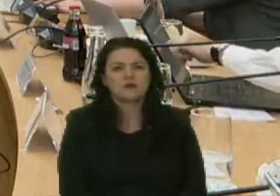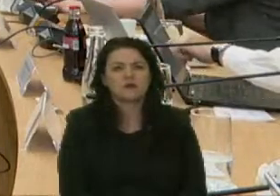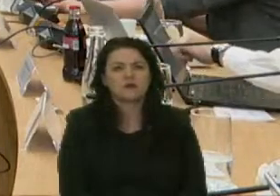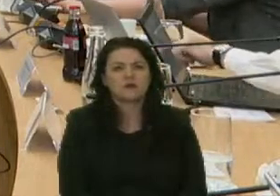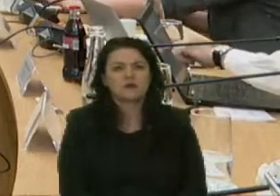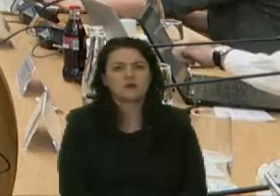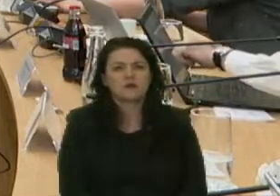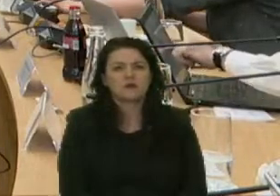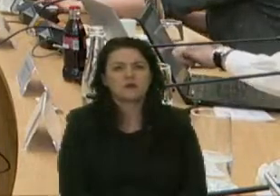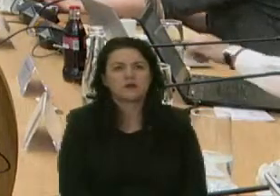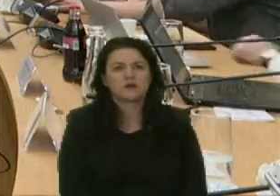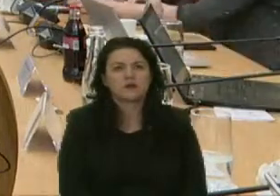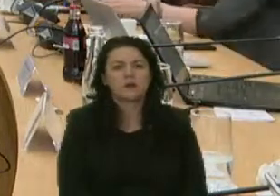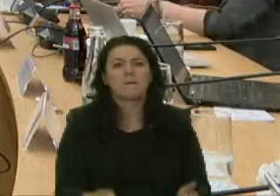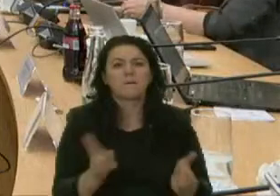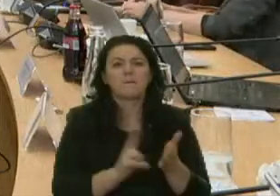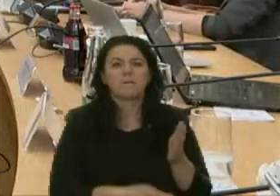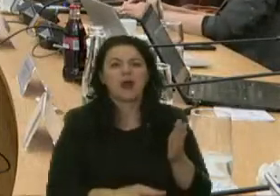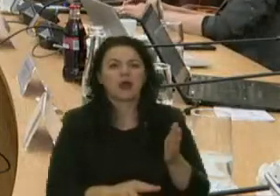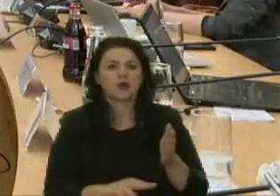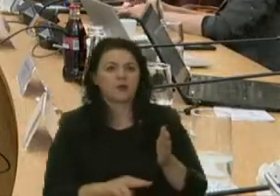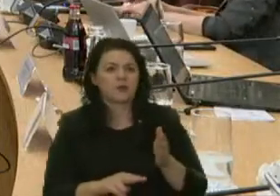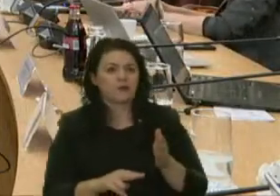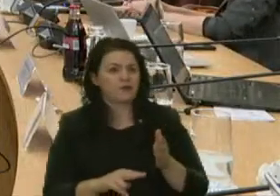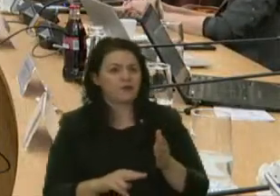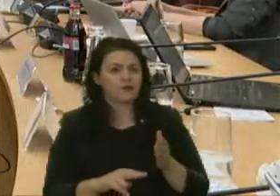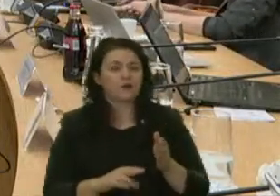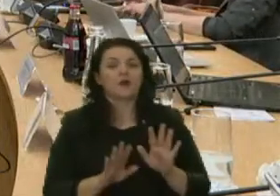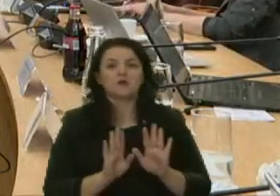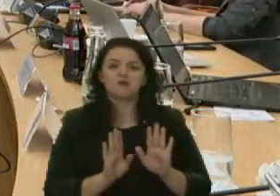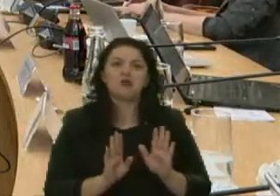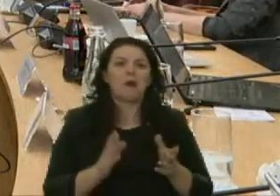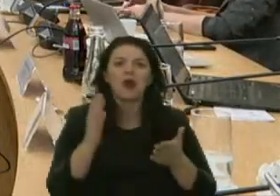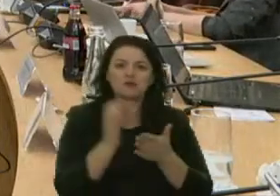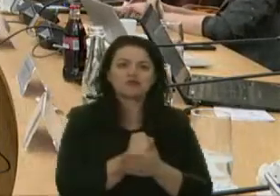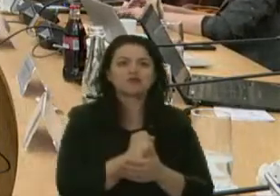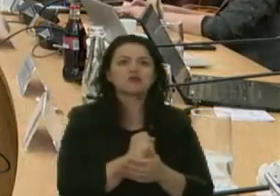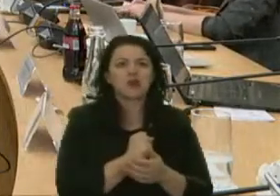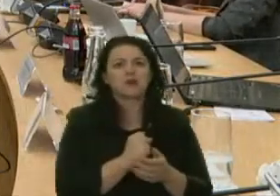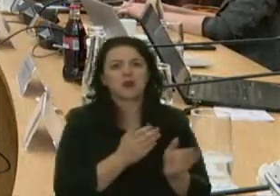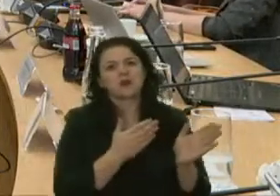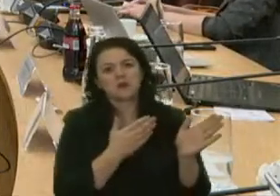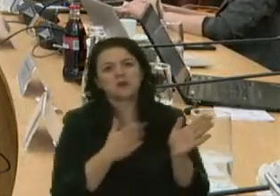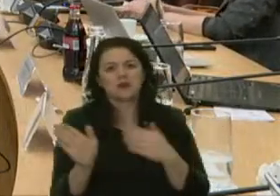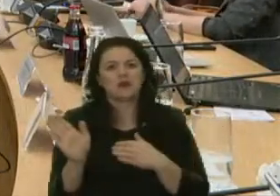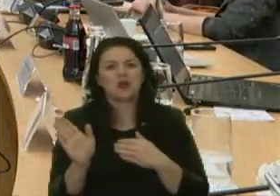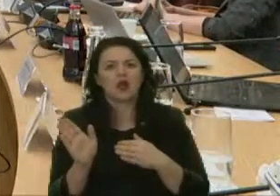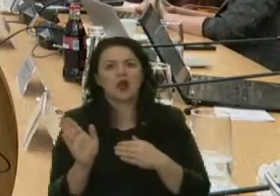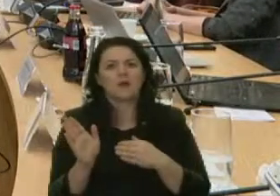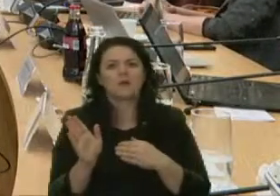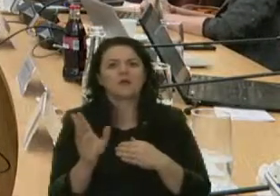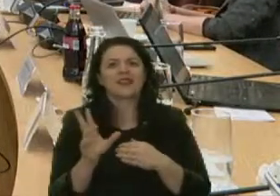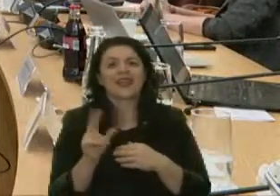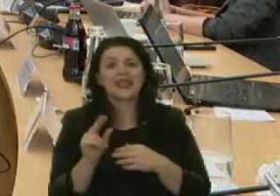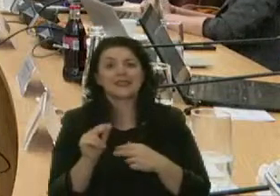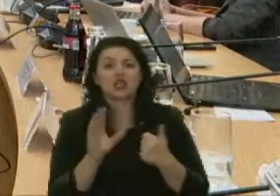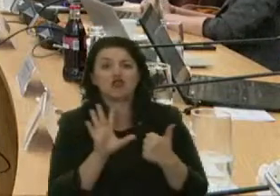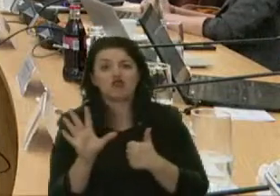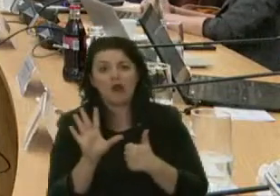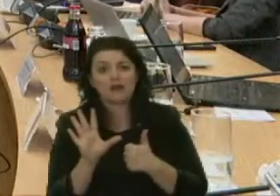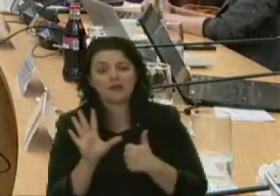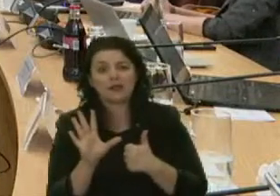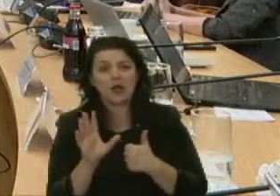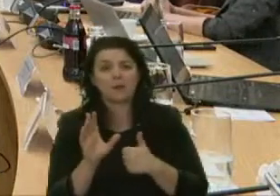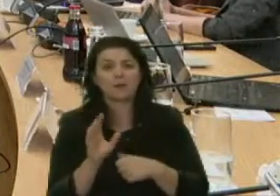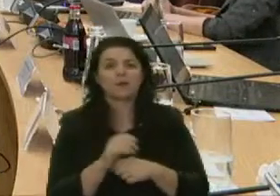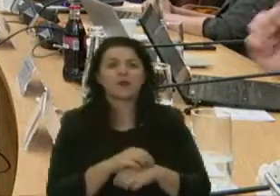35 mai trebuie 25 de voturi Proiectul a trecut proiectul numărul 36 Comisia 1 Comisia de buget Avis sa orab